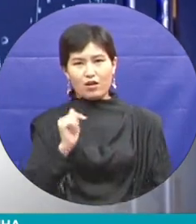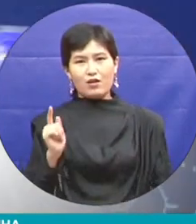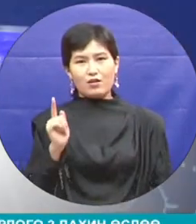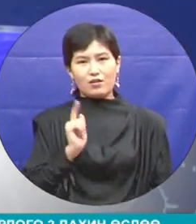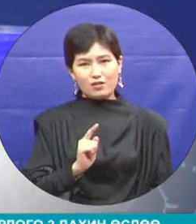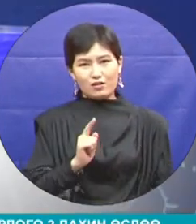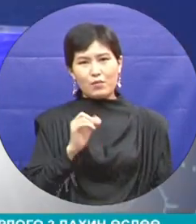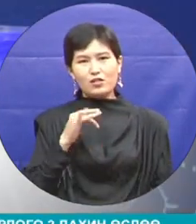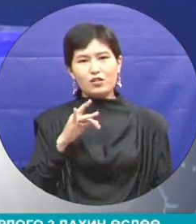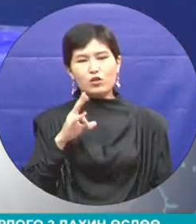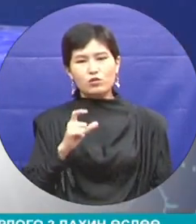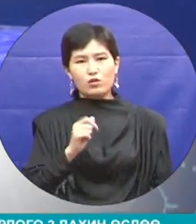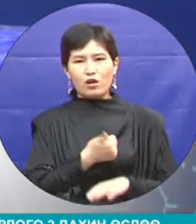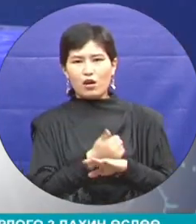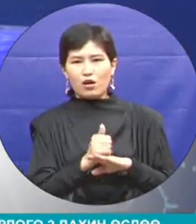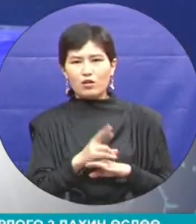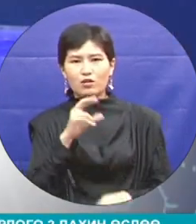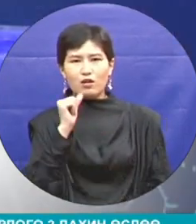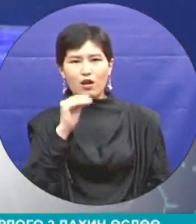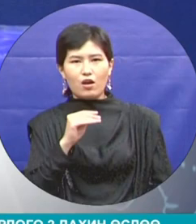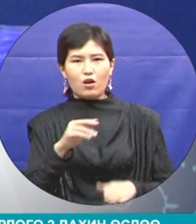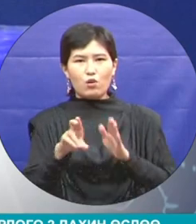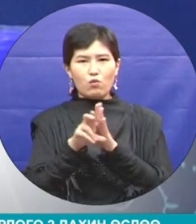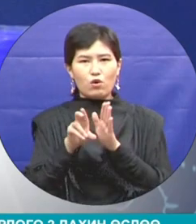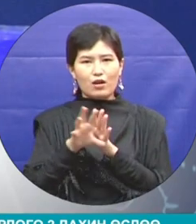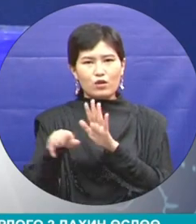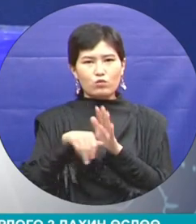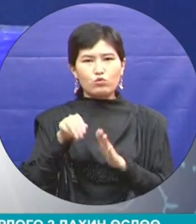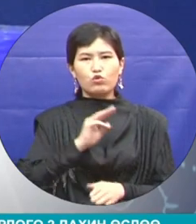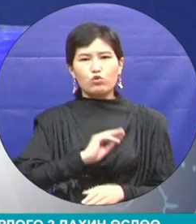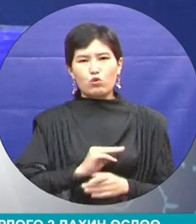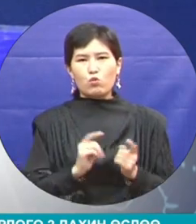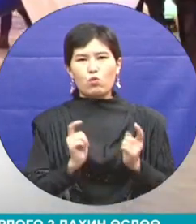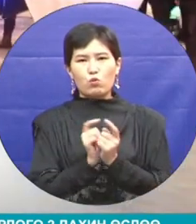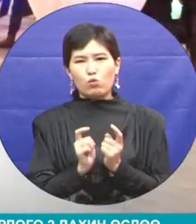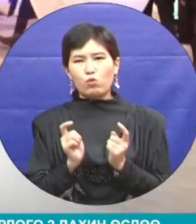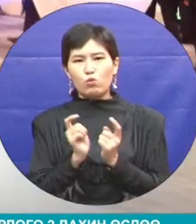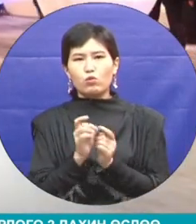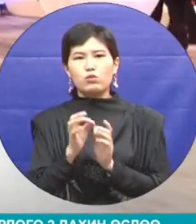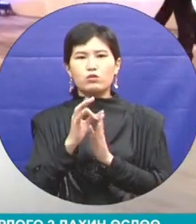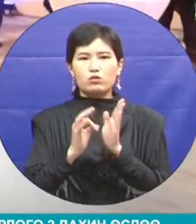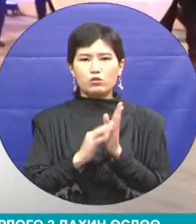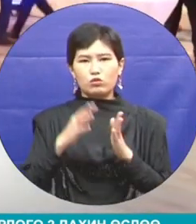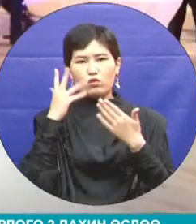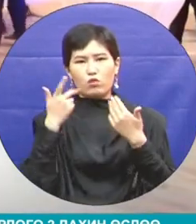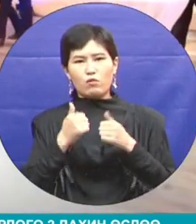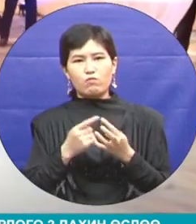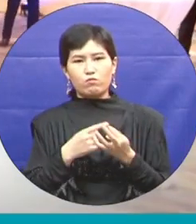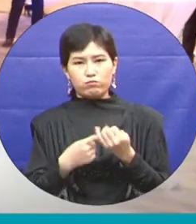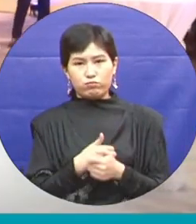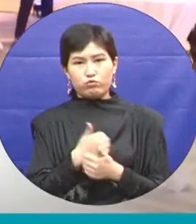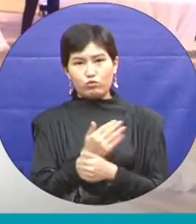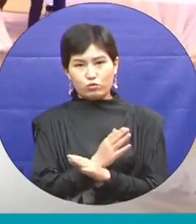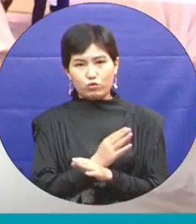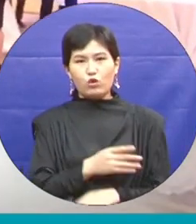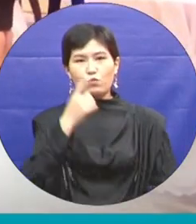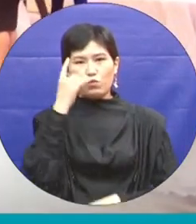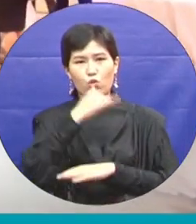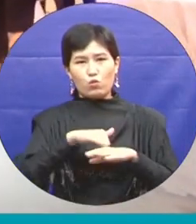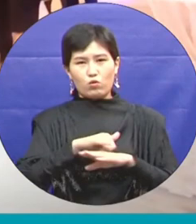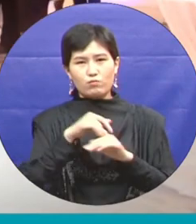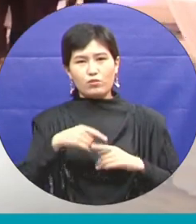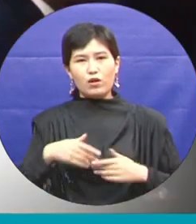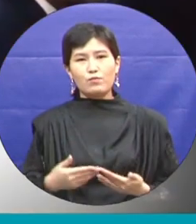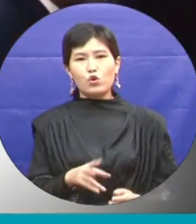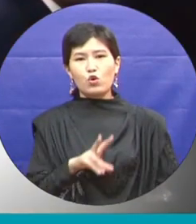салбарын хөгжлийн чиглэл боломж тодорхойлох зорилгоор хэд хэдэн удаа уулзалт хэлэлцүүлэг зохион байгуулсан юм а. Тэгвэл энэ удаа Монгол улсад суугаа